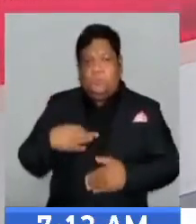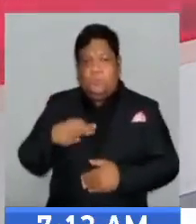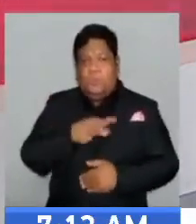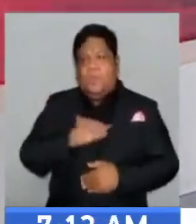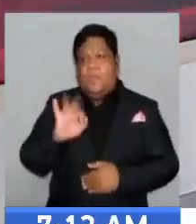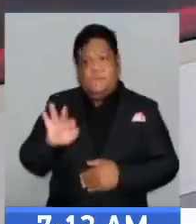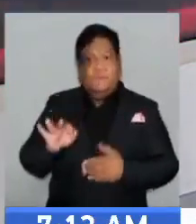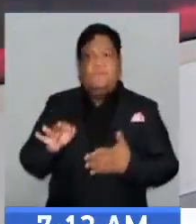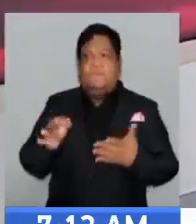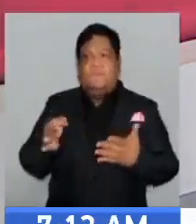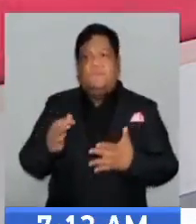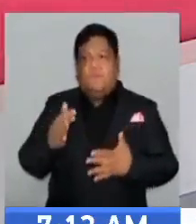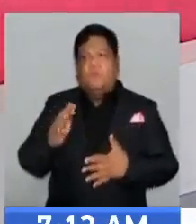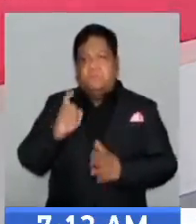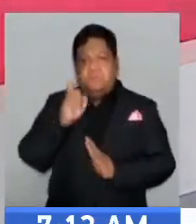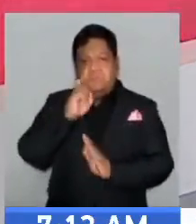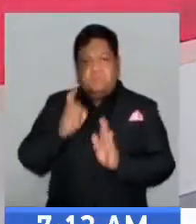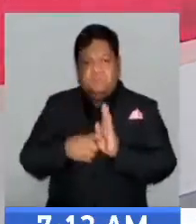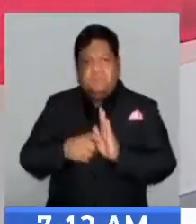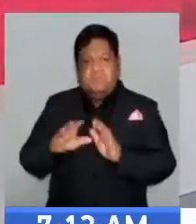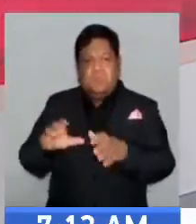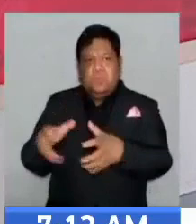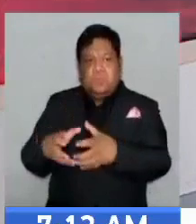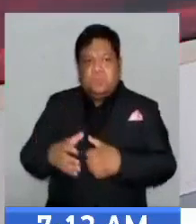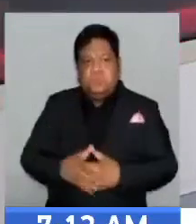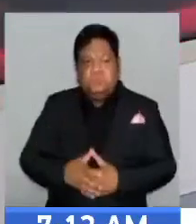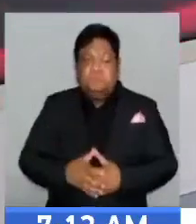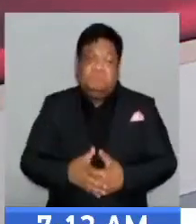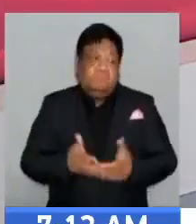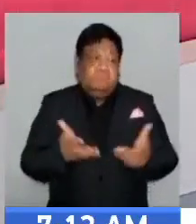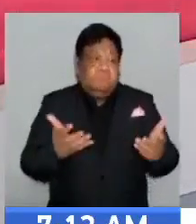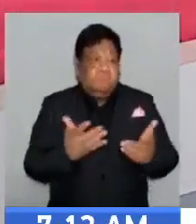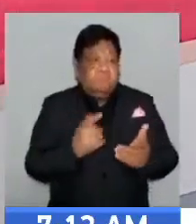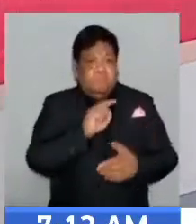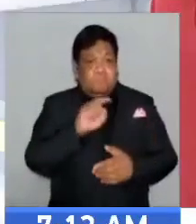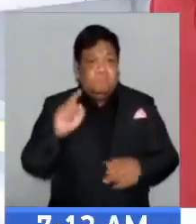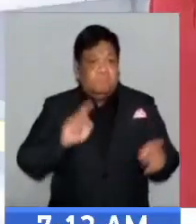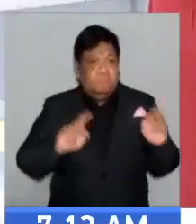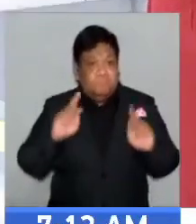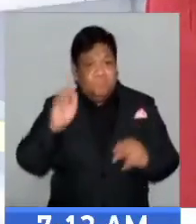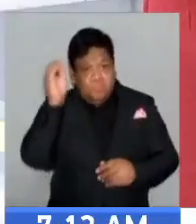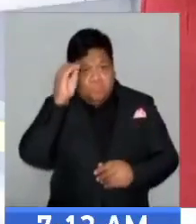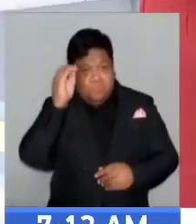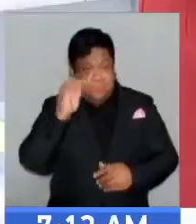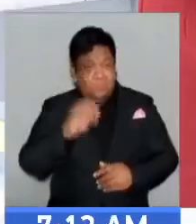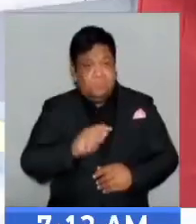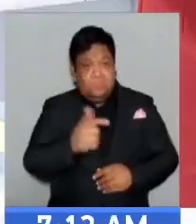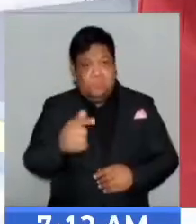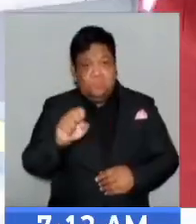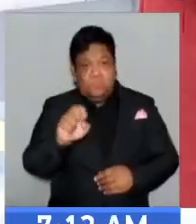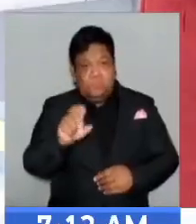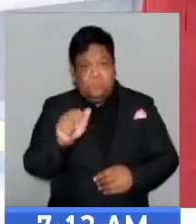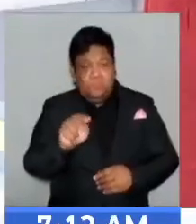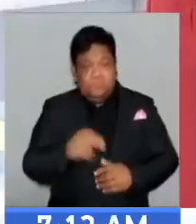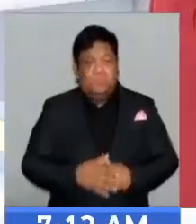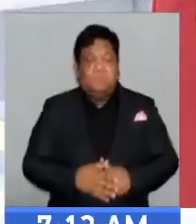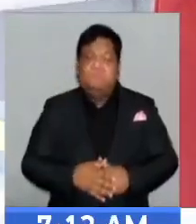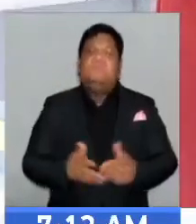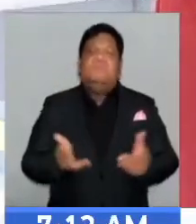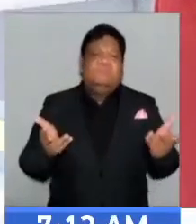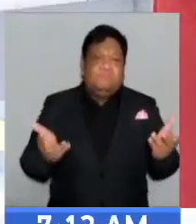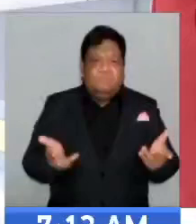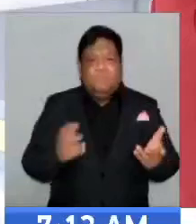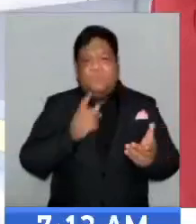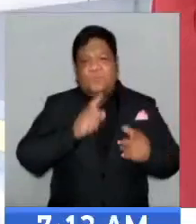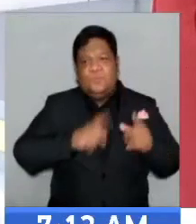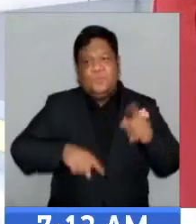sila. Anyway. Ano kaya ang masasabi natin mga netizens? Tingin mo, Ate Su. Abay, syempre tulad na ibang issue, iba-iba din yung pananaw. Sabi ni